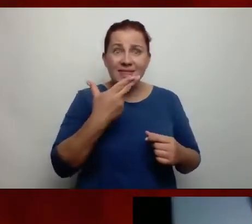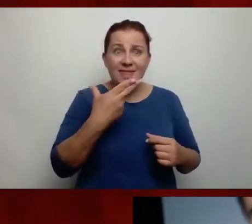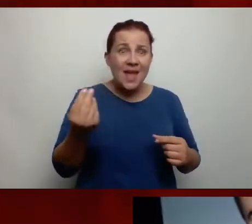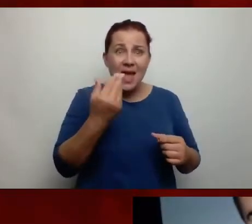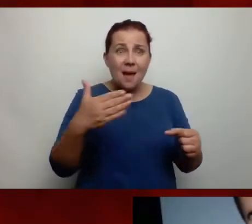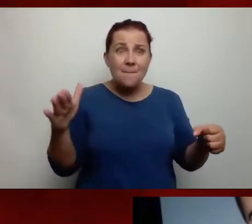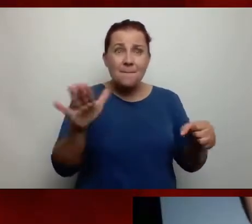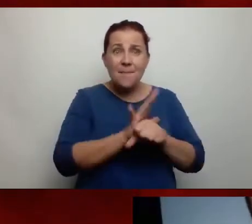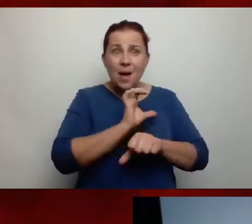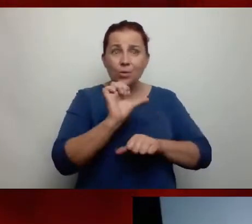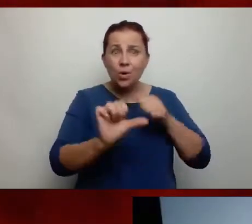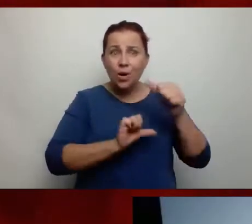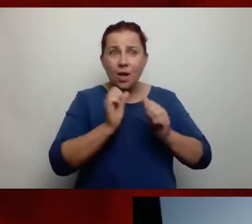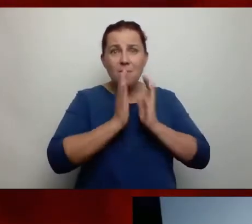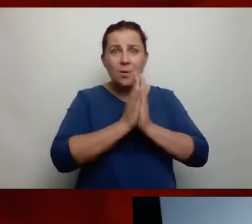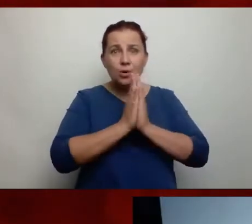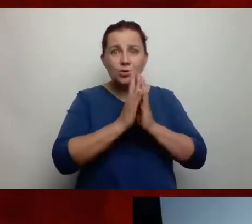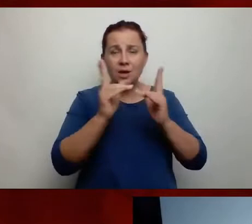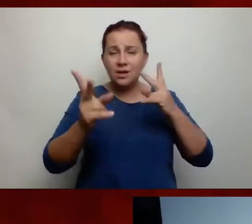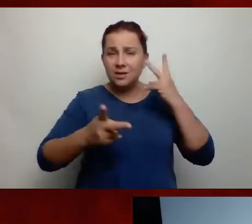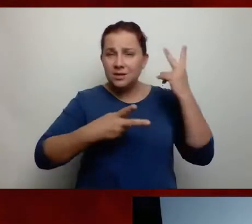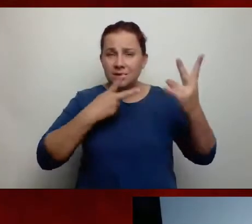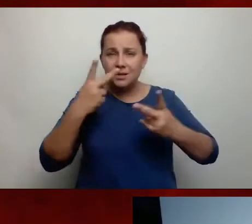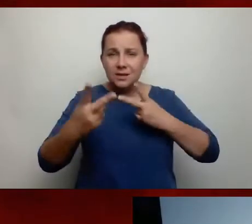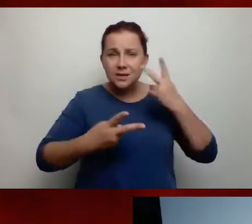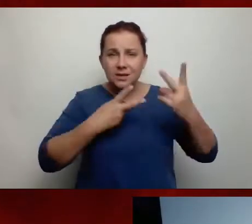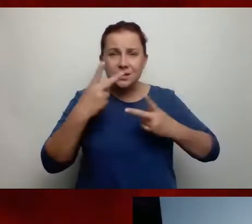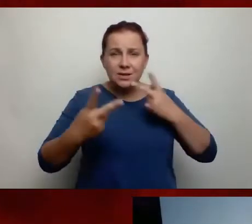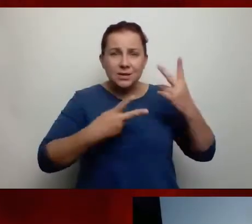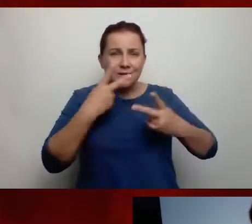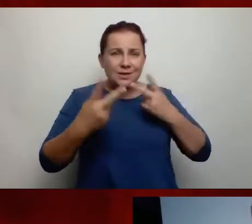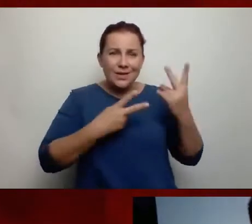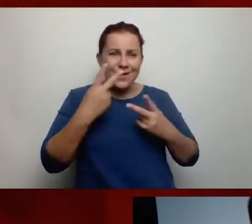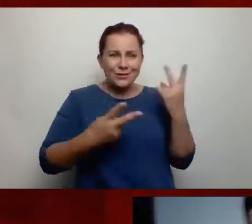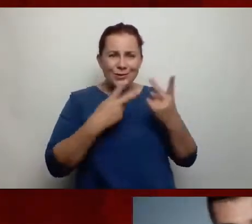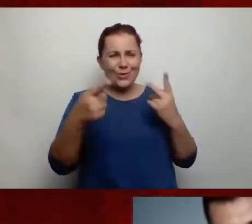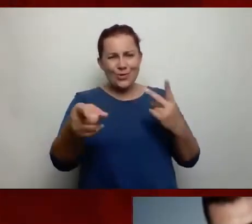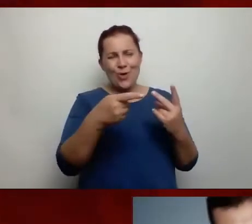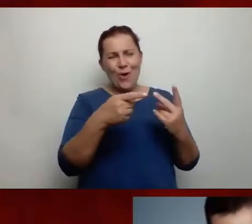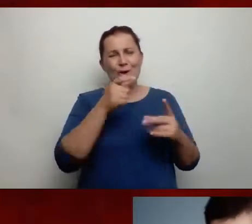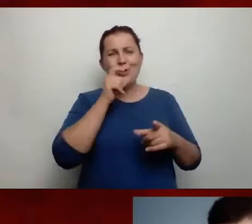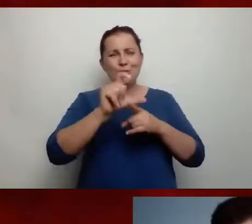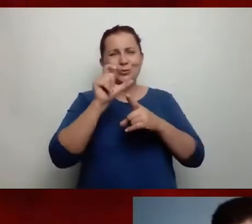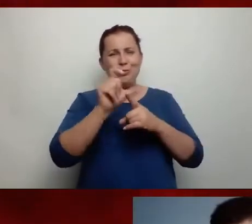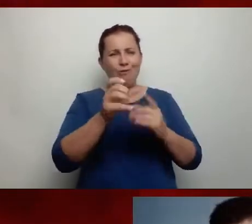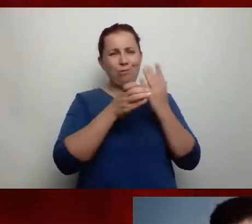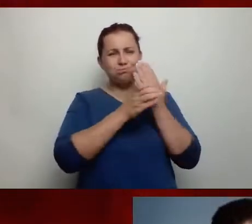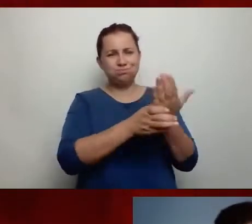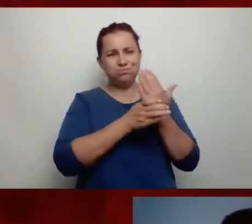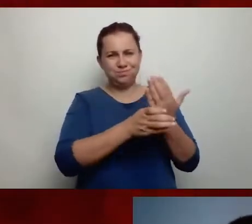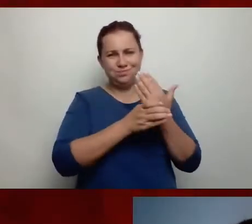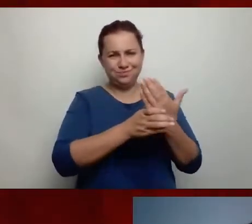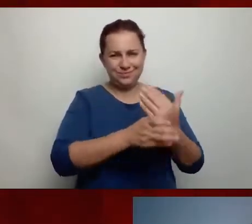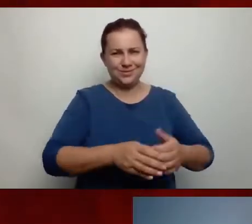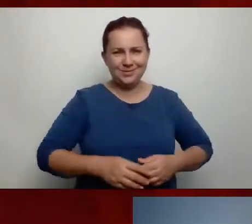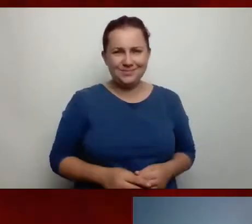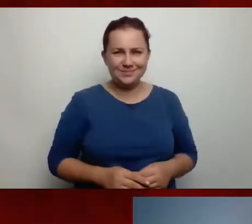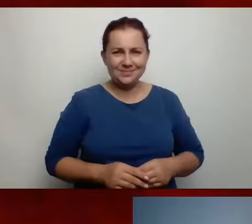szukanie w Google'ach tego klipu o wykastrowanej przepiórce, bo jest to dość niesaturalny filmik z Jackiem w